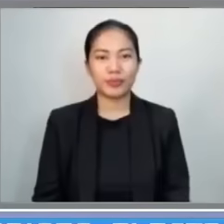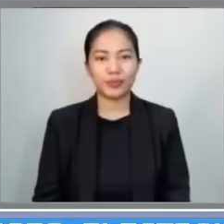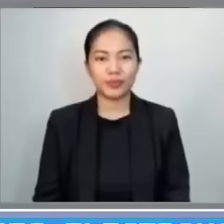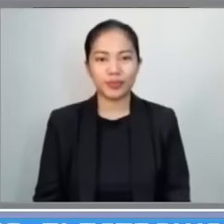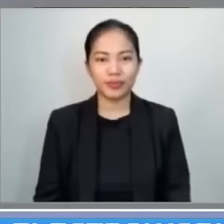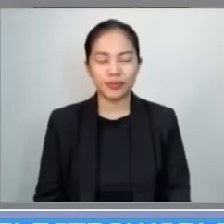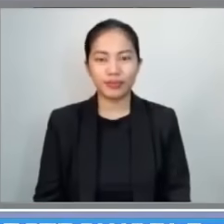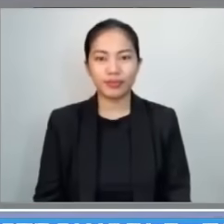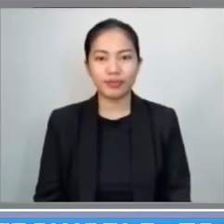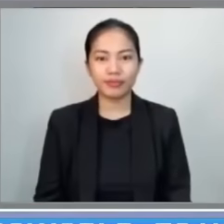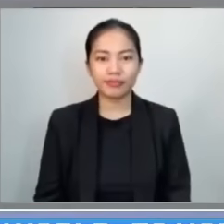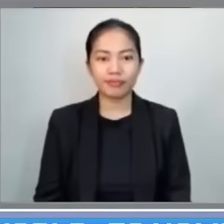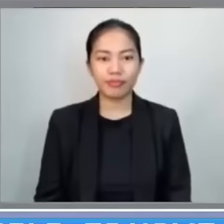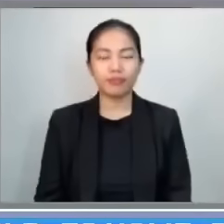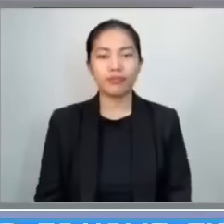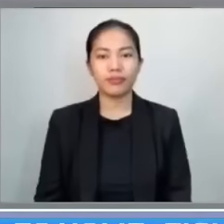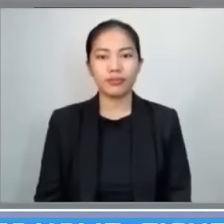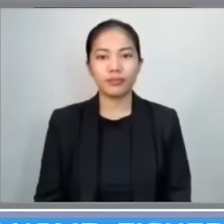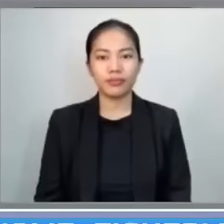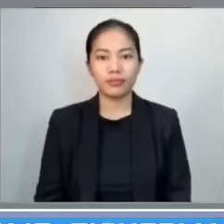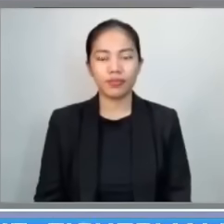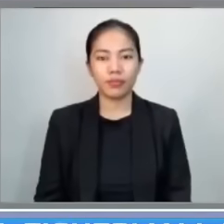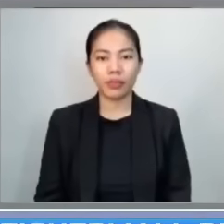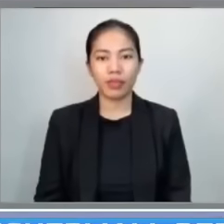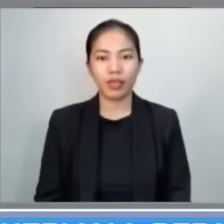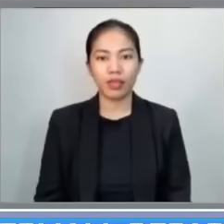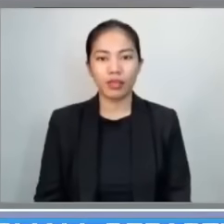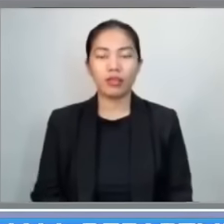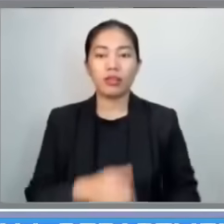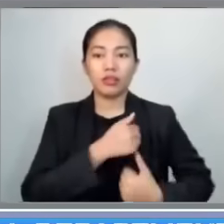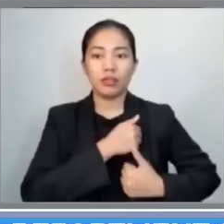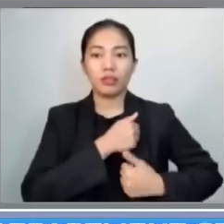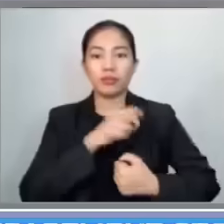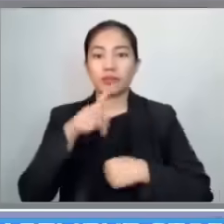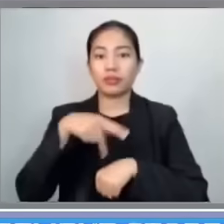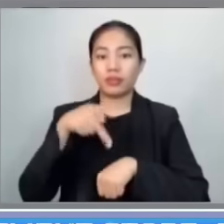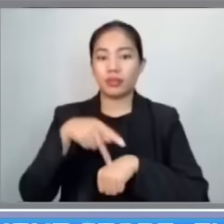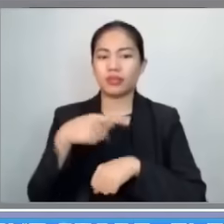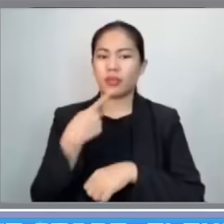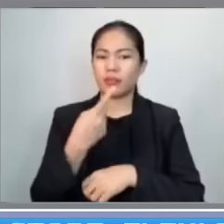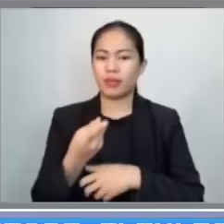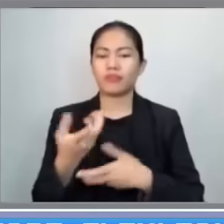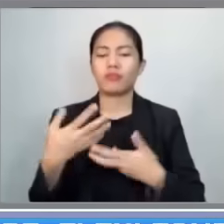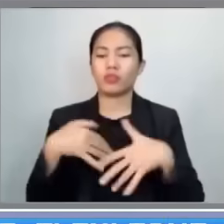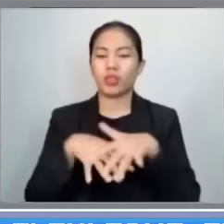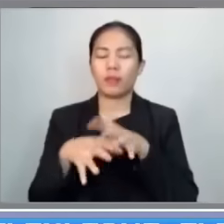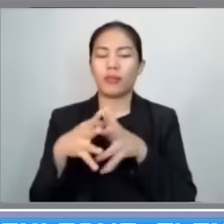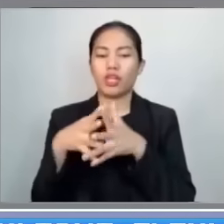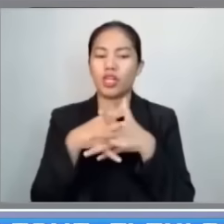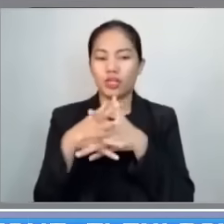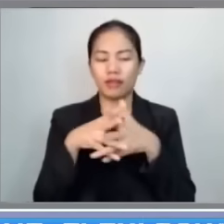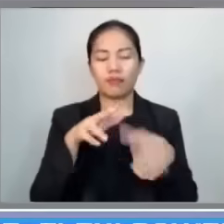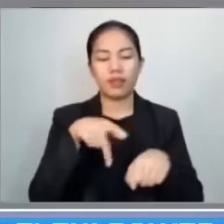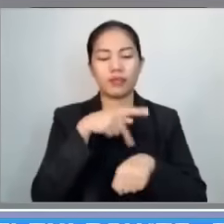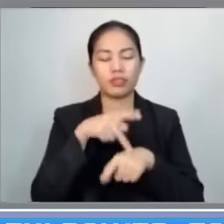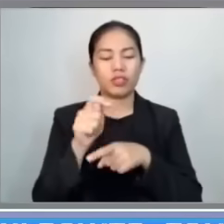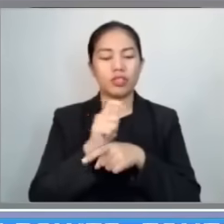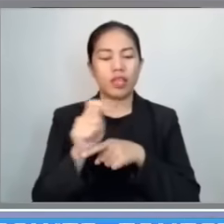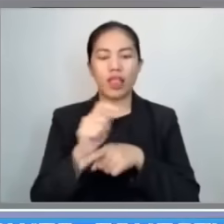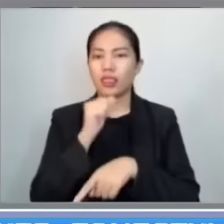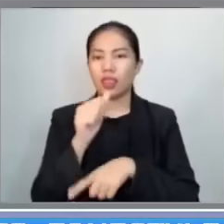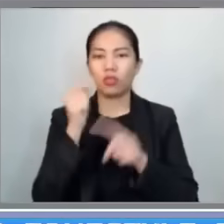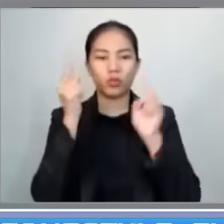iginiit ng armed forces of the Philippines na hindi intensyon ng joint patrol ng America at Pilipinas na palalain ang tensyon sa West philippin